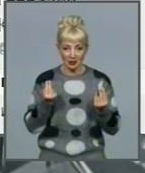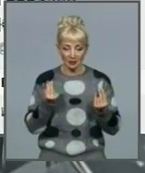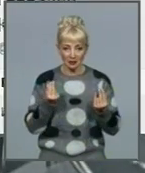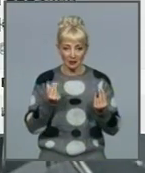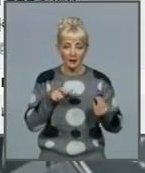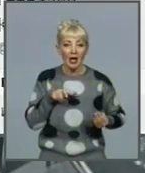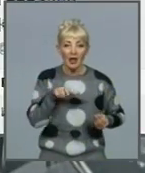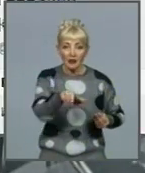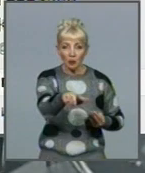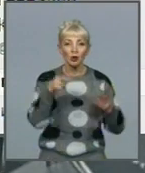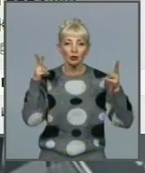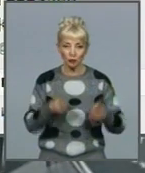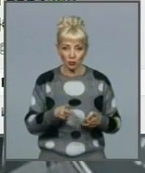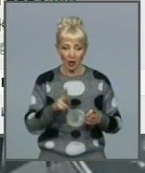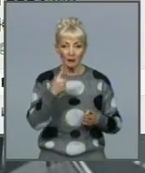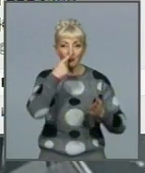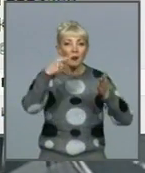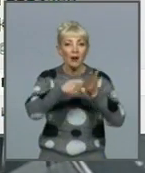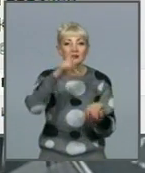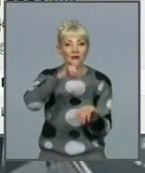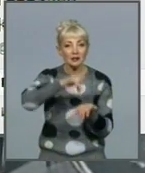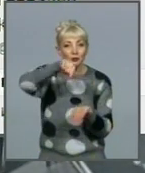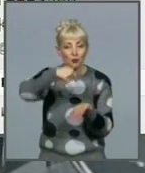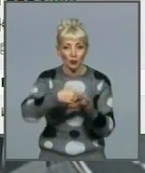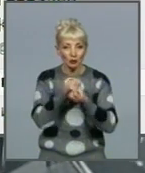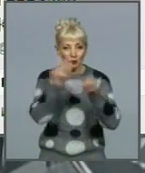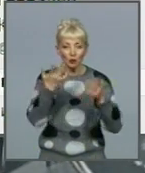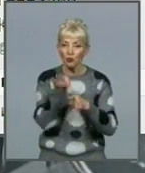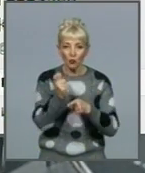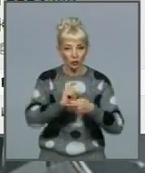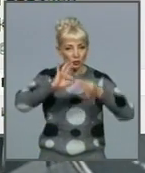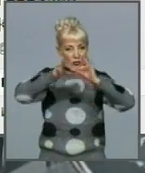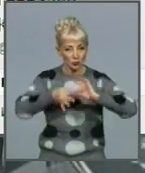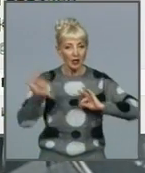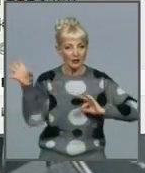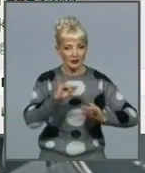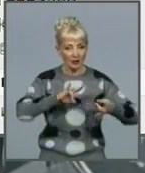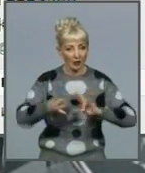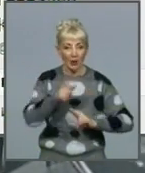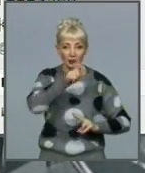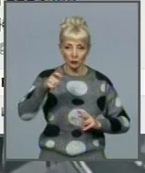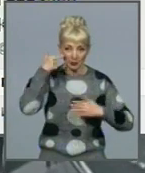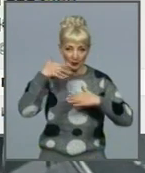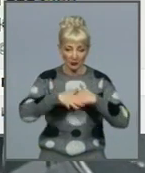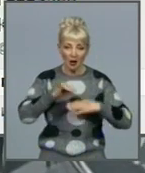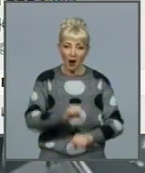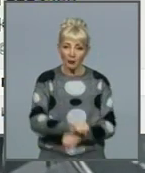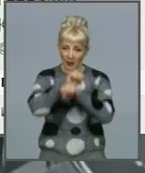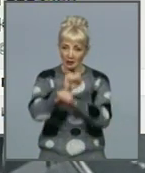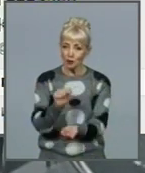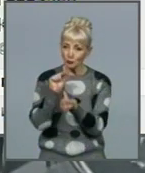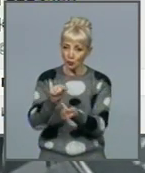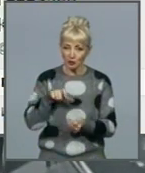ведь попасть в центр города среди дня очень сложно. Это все нормальные люди понимают. А протесты против дороги надуманные